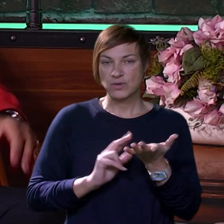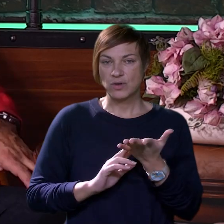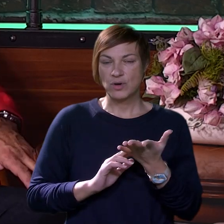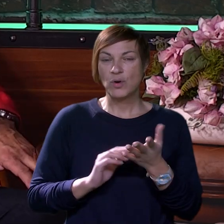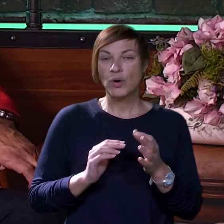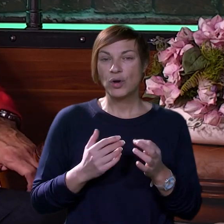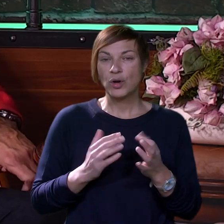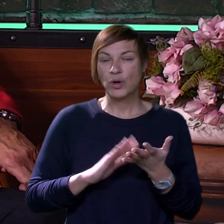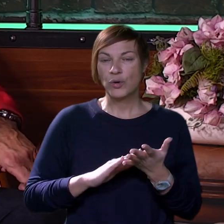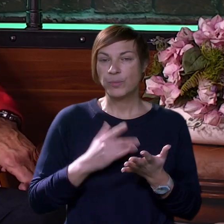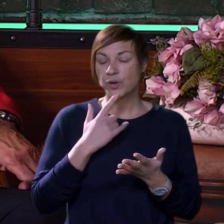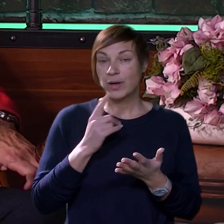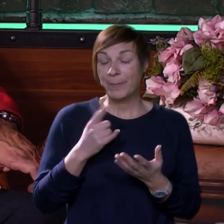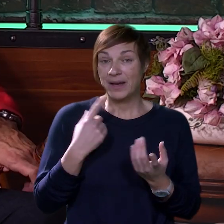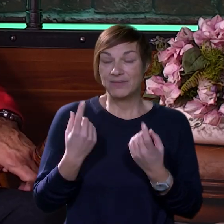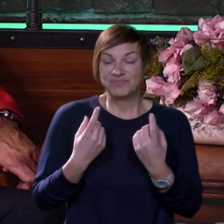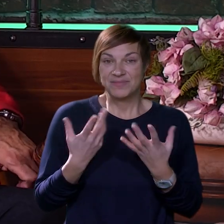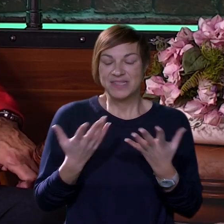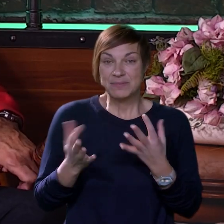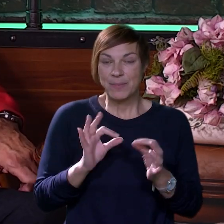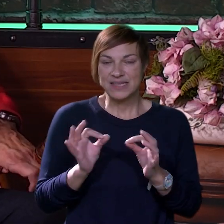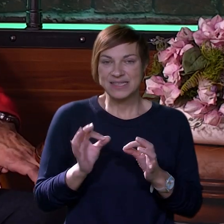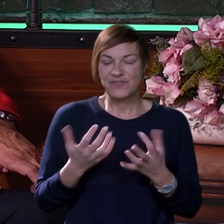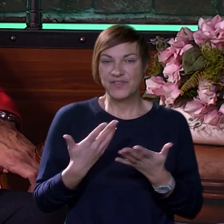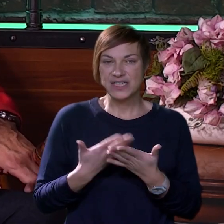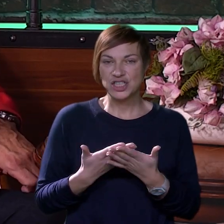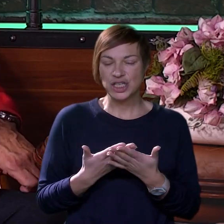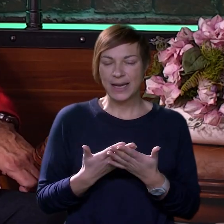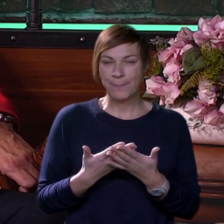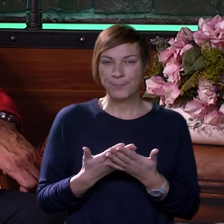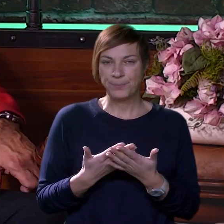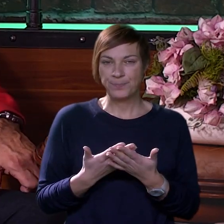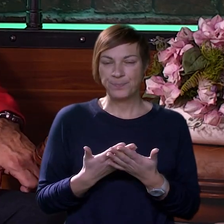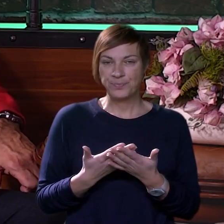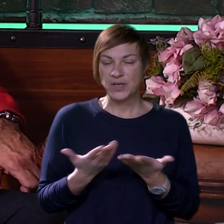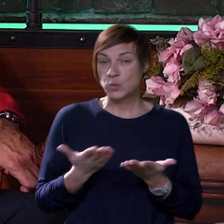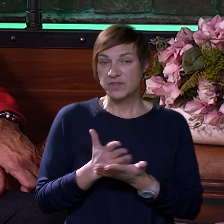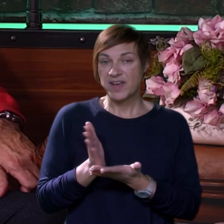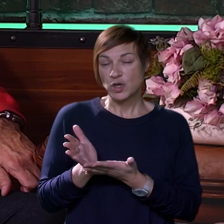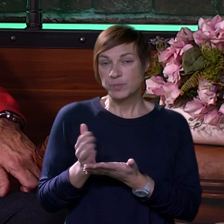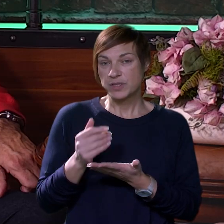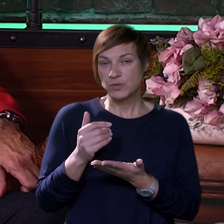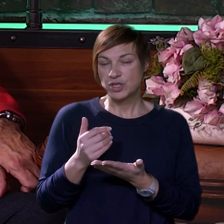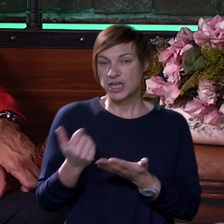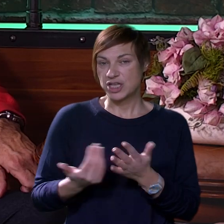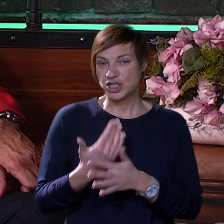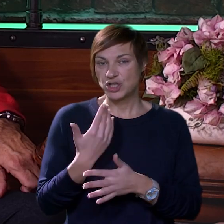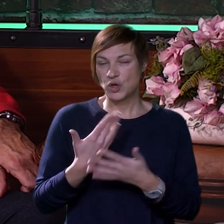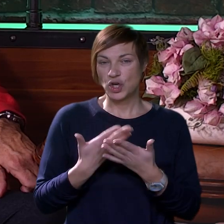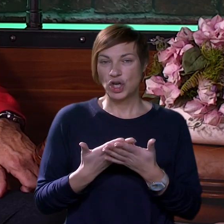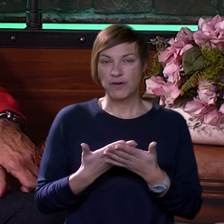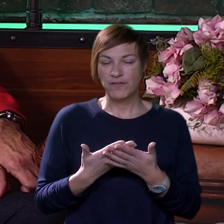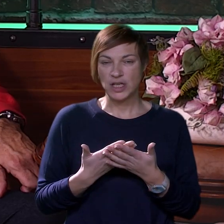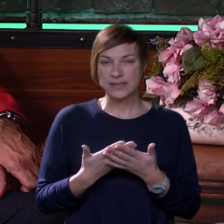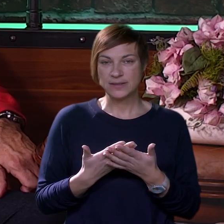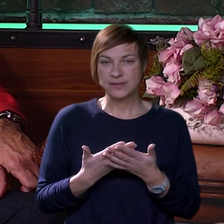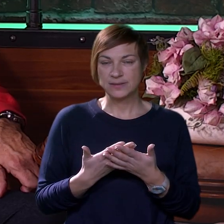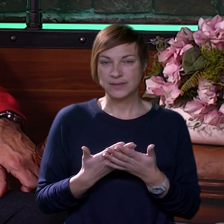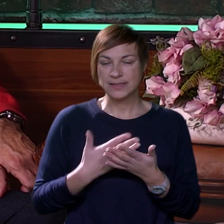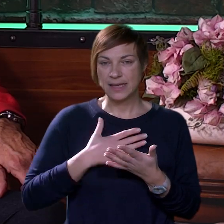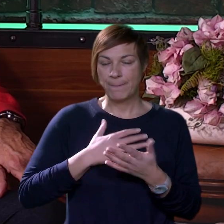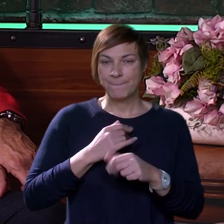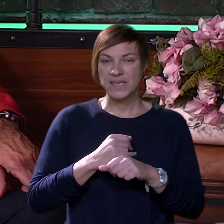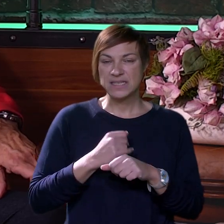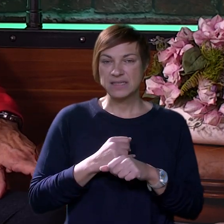koronom isto, koja je bila nepredvidljiva, specifična, u svakom slučaju nešto novo, tako da